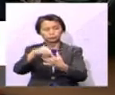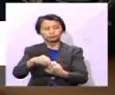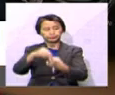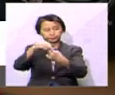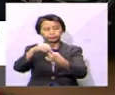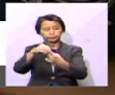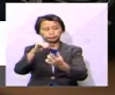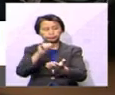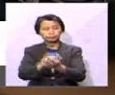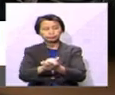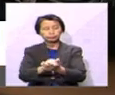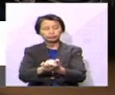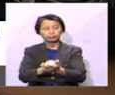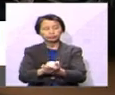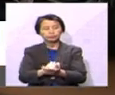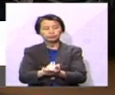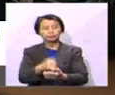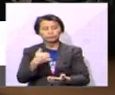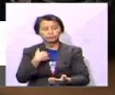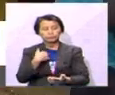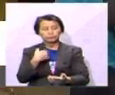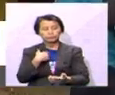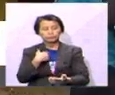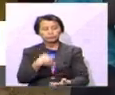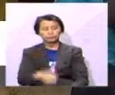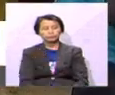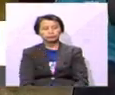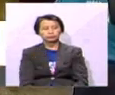mana saya rasa belum pernah diadakan.